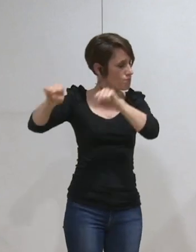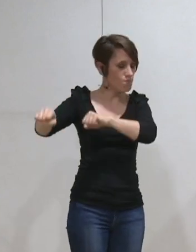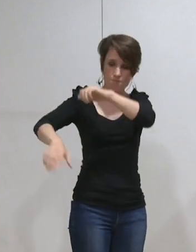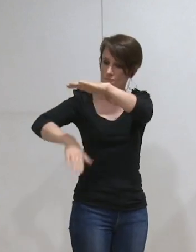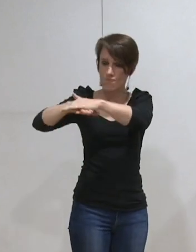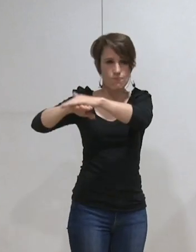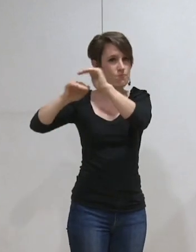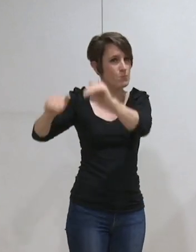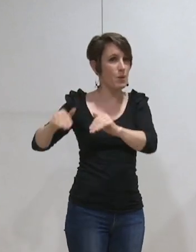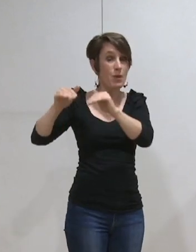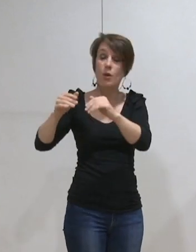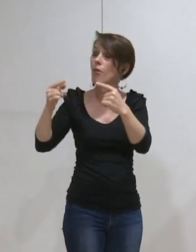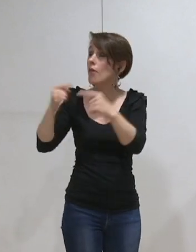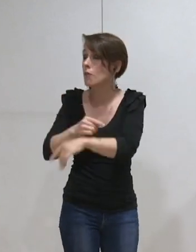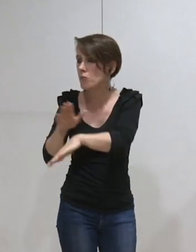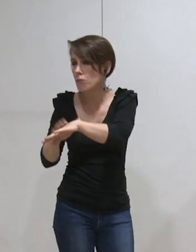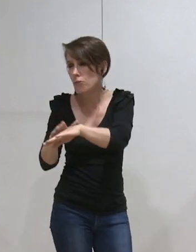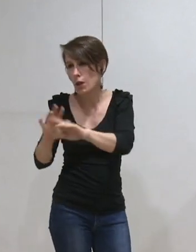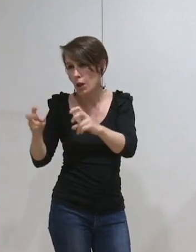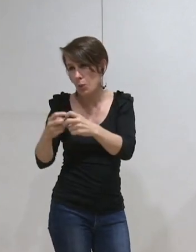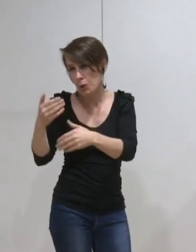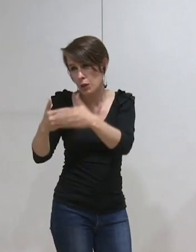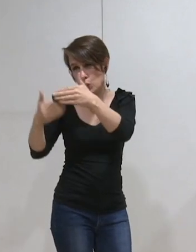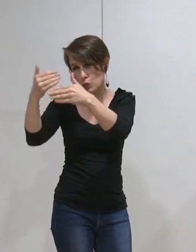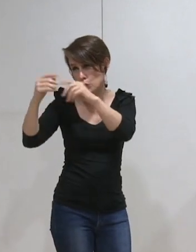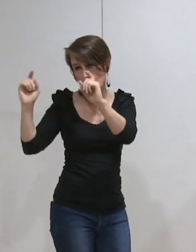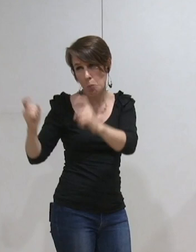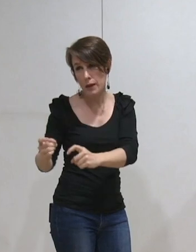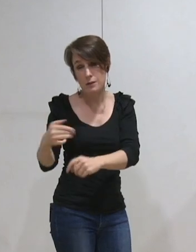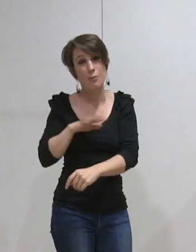ont baissé avec la crise de du